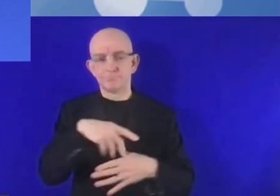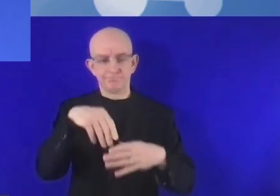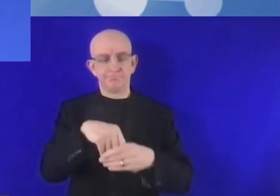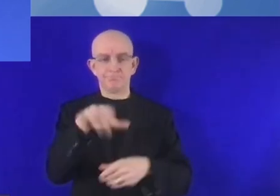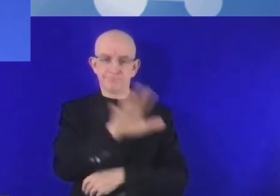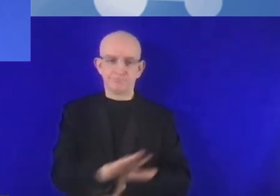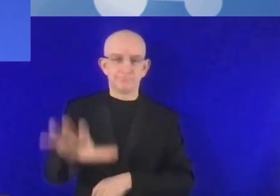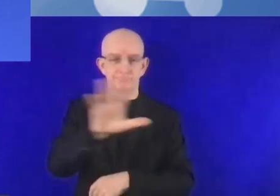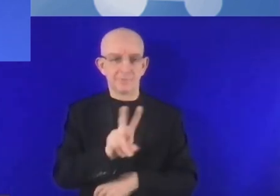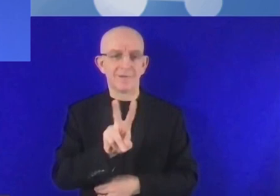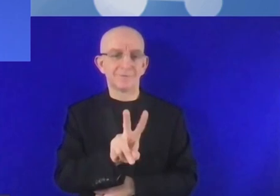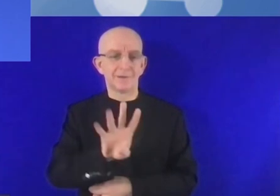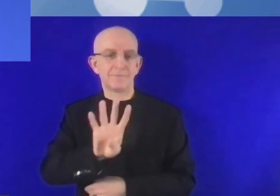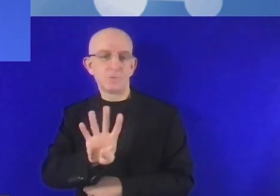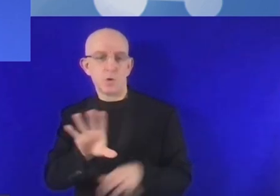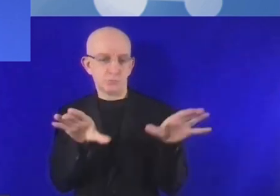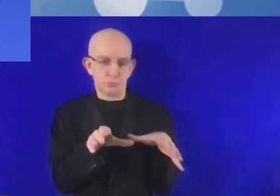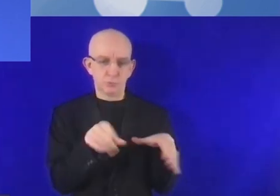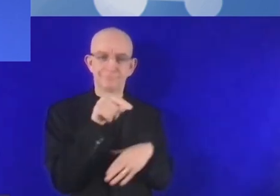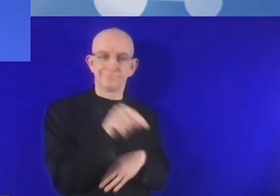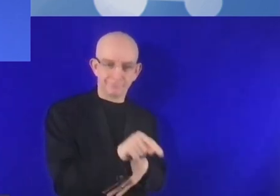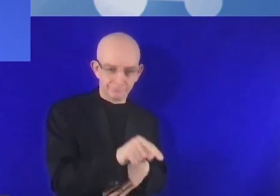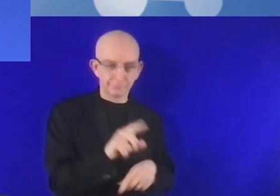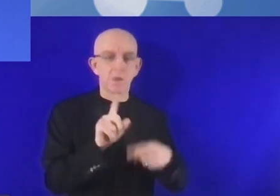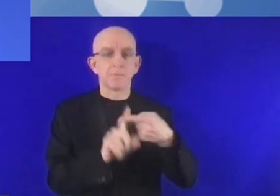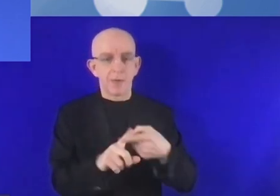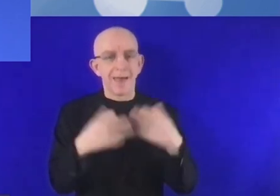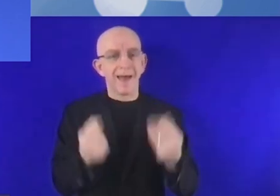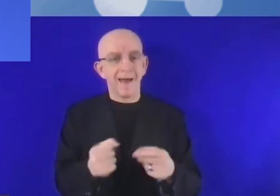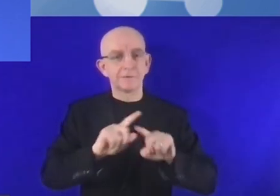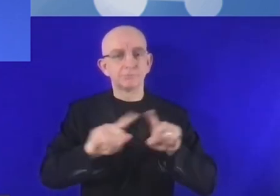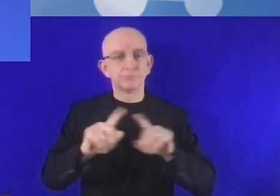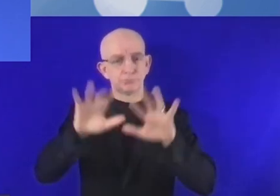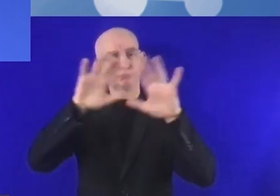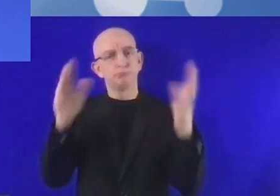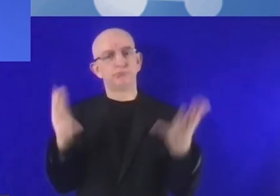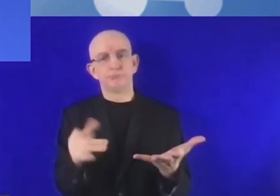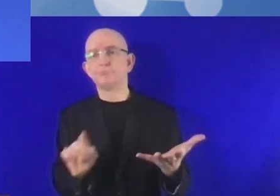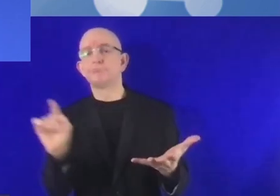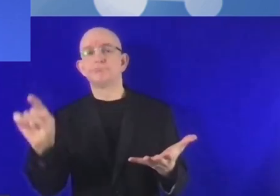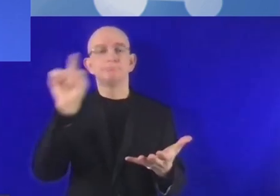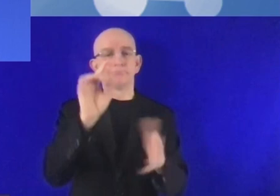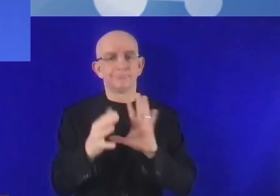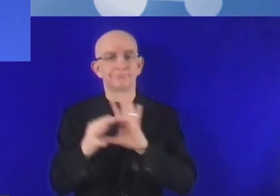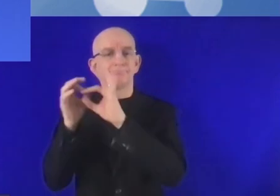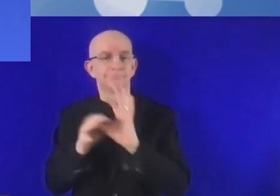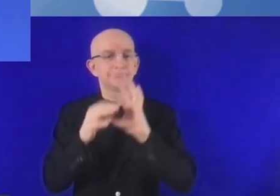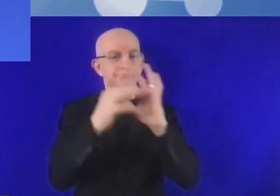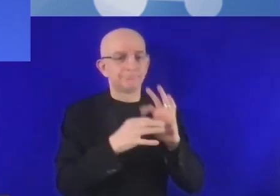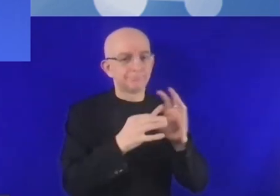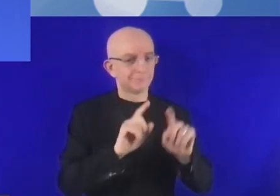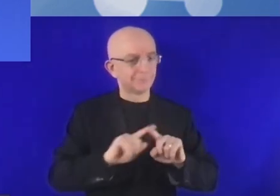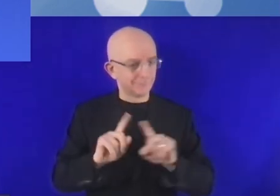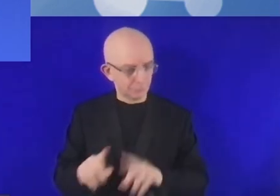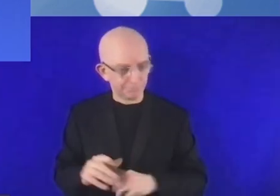nowe, co pojawiło się podczas pierwszego dnia, też wiele rozmów o inwestycjach, czyli jak tak naprawdę ten rozwój cyfrowy